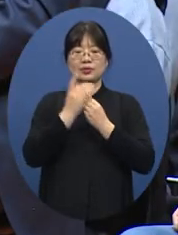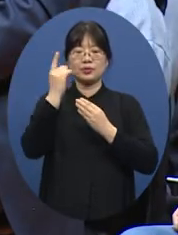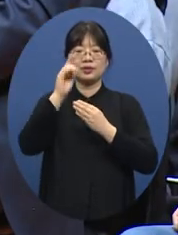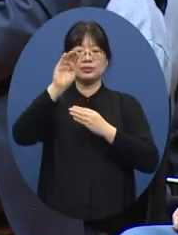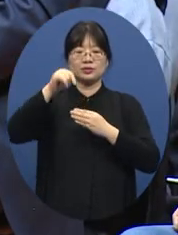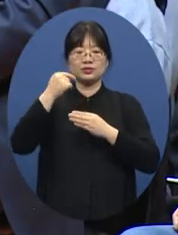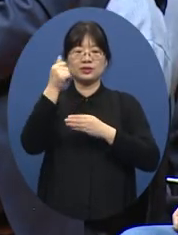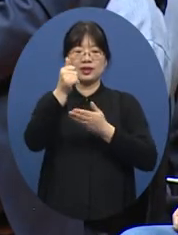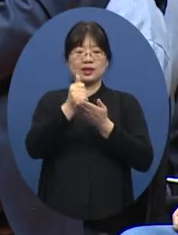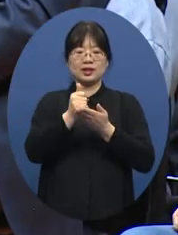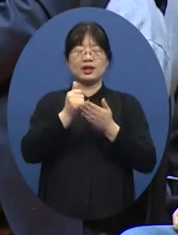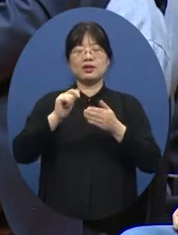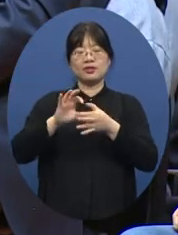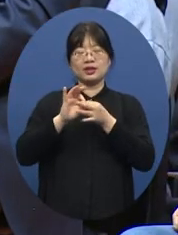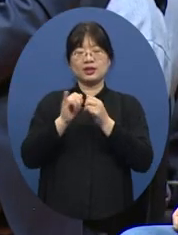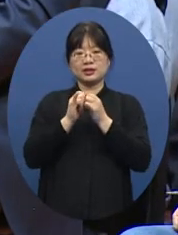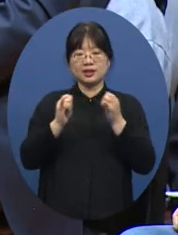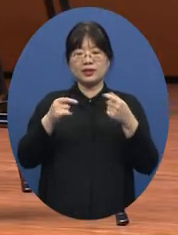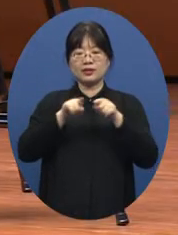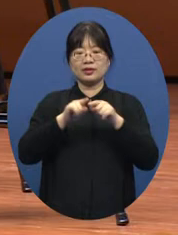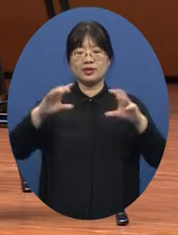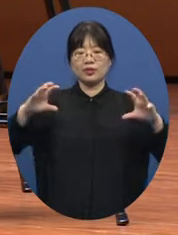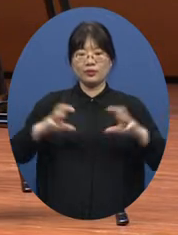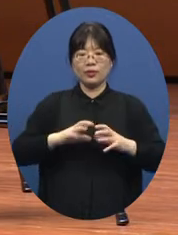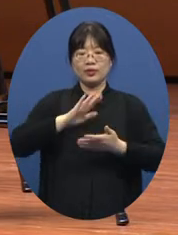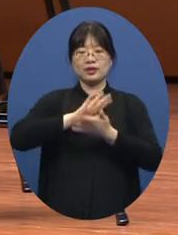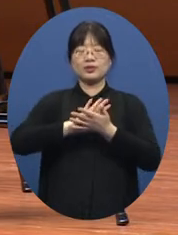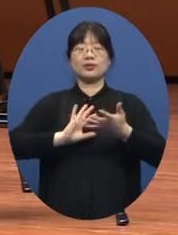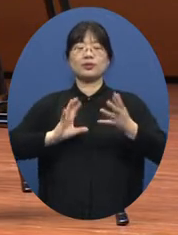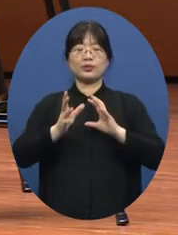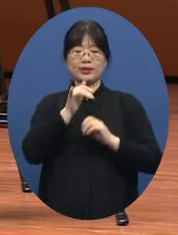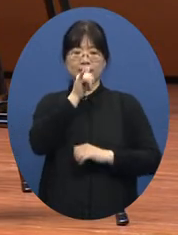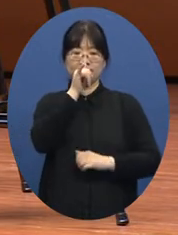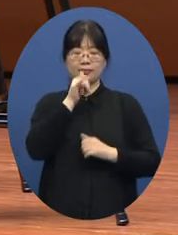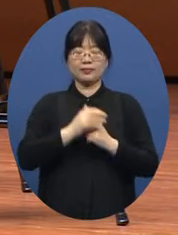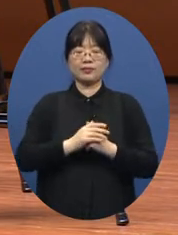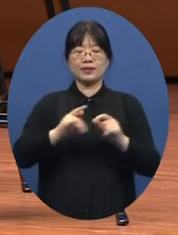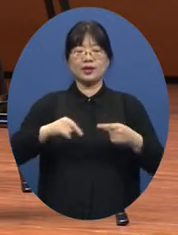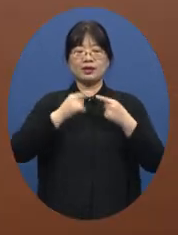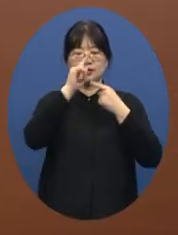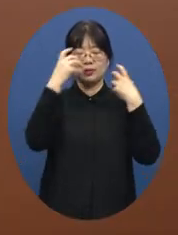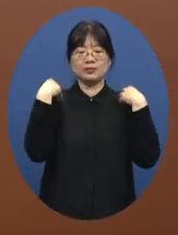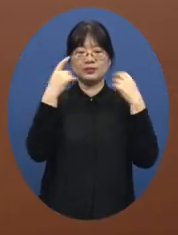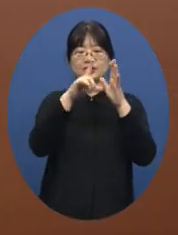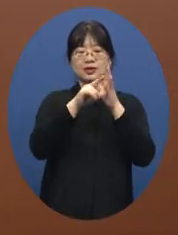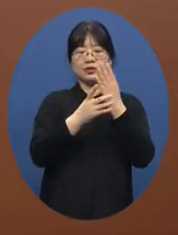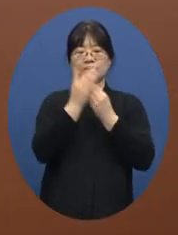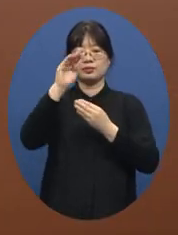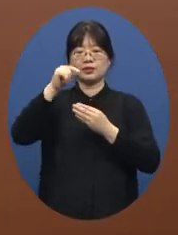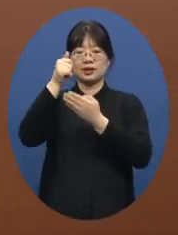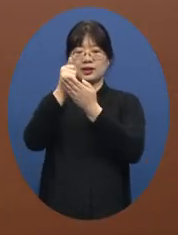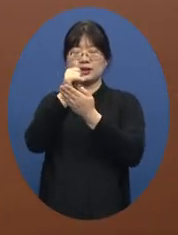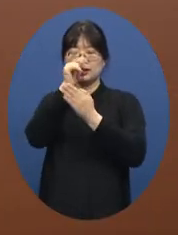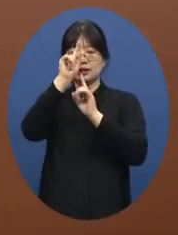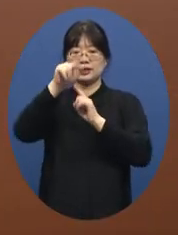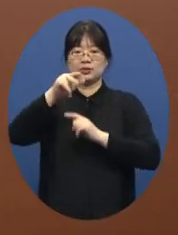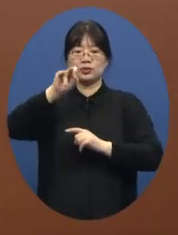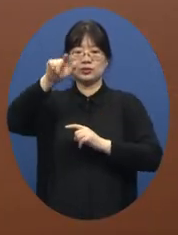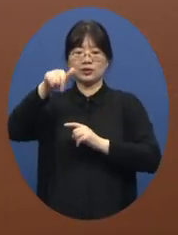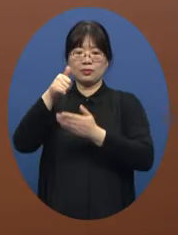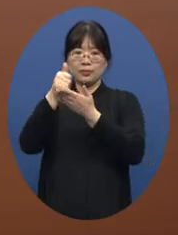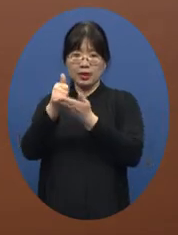전문가들이 한자리에 모여 한반도 평화에 대한 열띤 논의를 펼쳤습니다. 참여정부 시절 통일부 장관을 지낸 이종섭 전